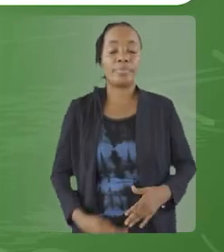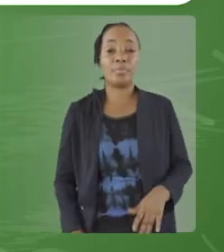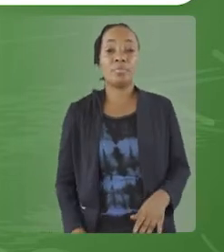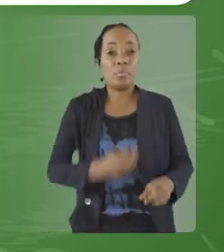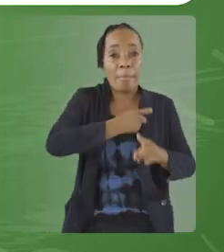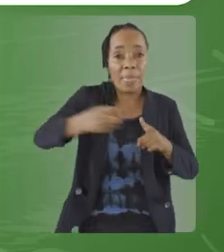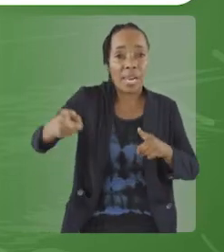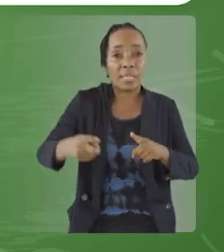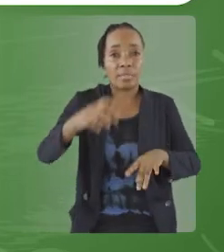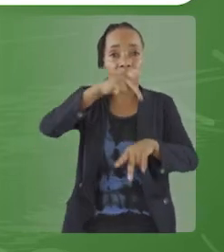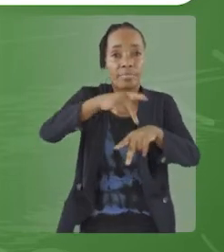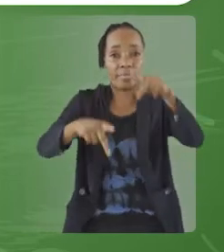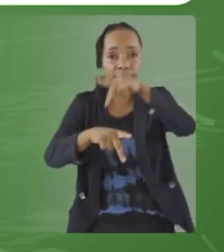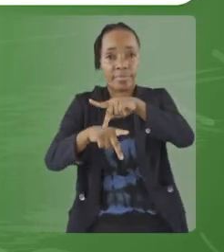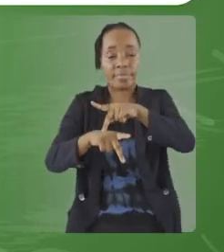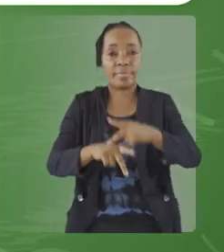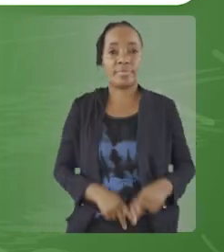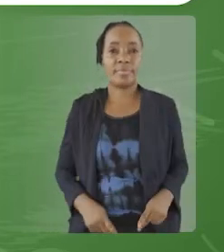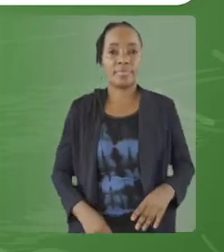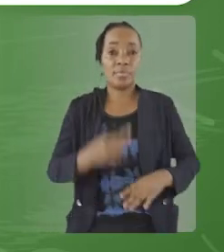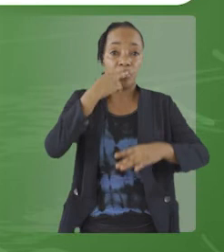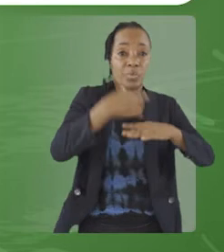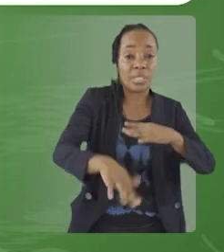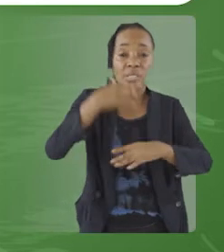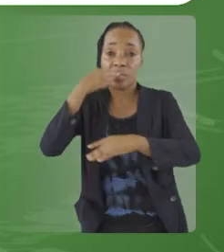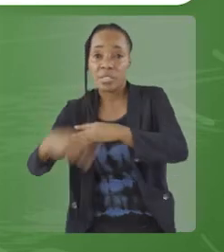genou. Elle saigne.